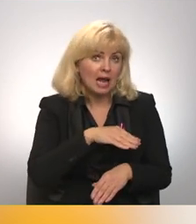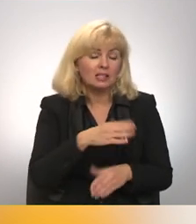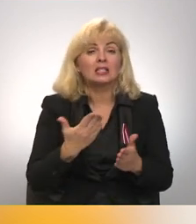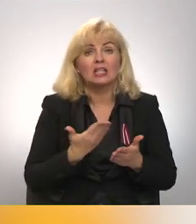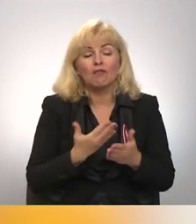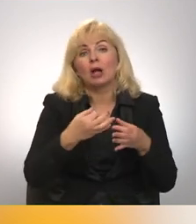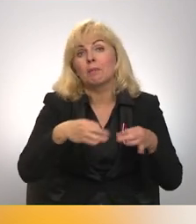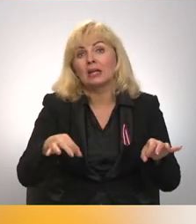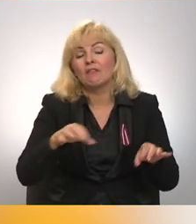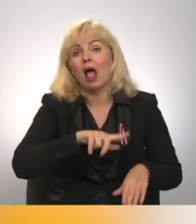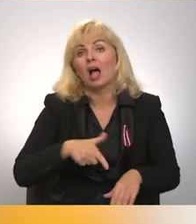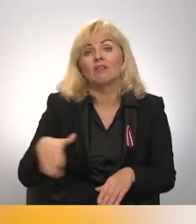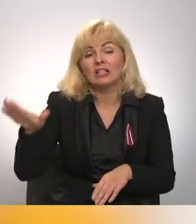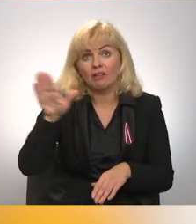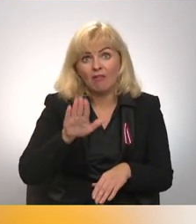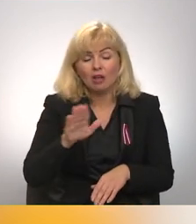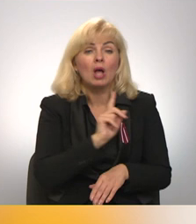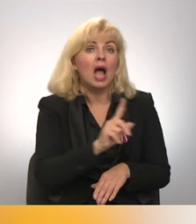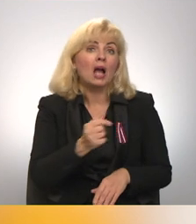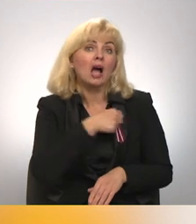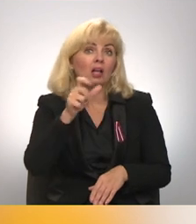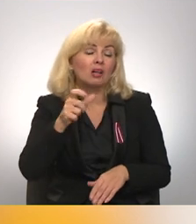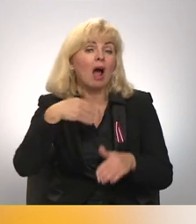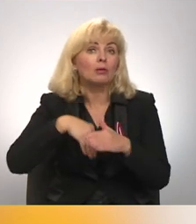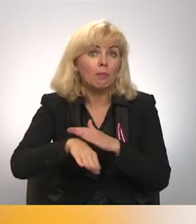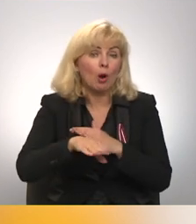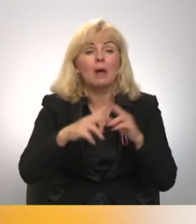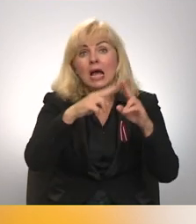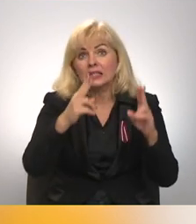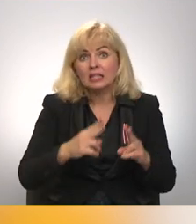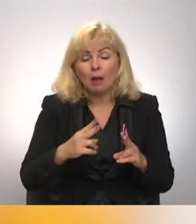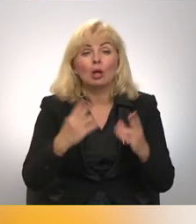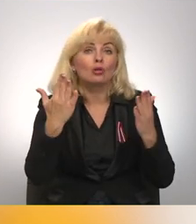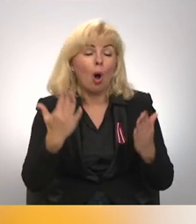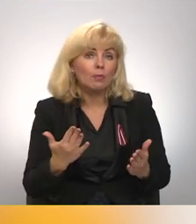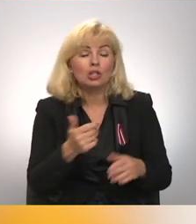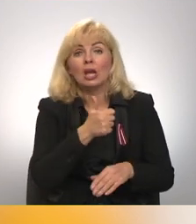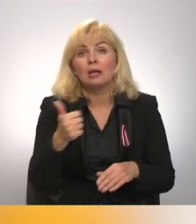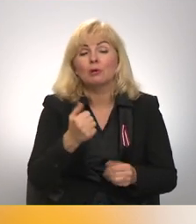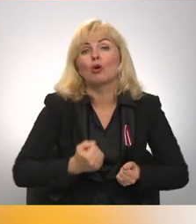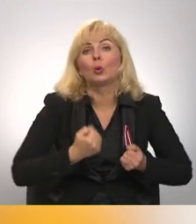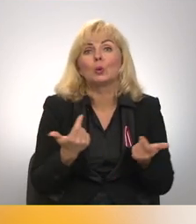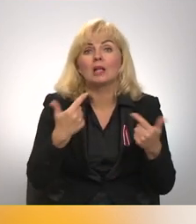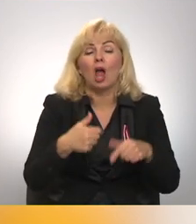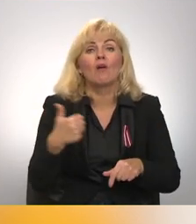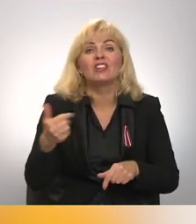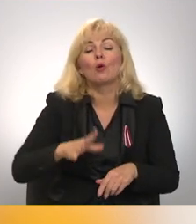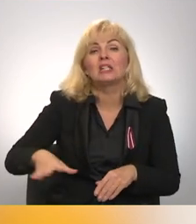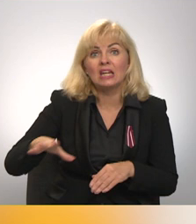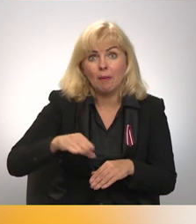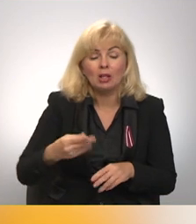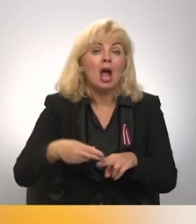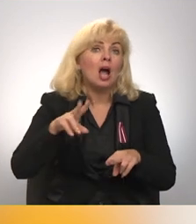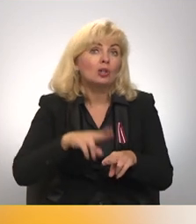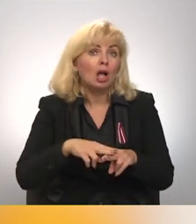brīvā Latvijas valstī. Katra karavīra prombūtne starptautiskajās operācijās ir īpaši grūts laiks viņa ģimenē.